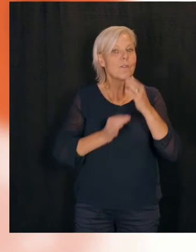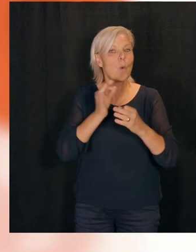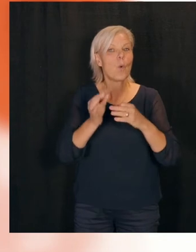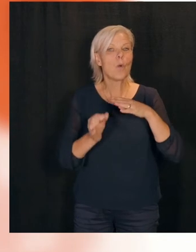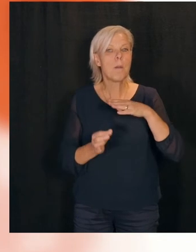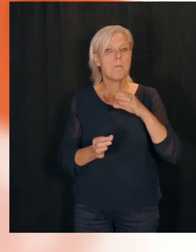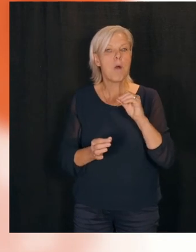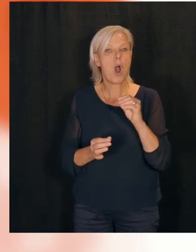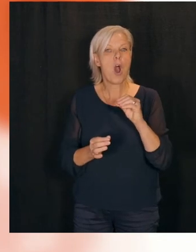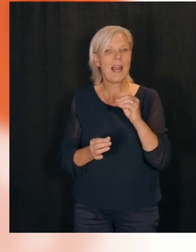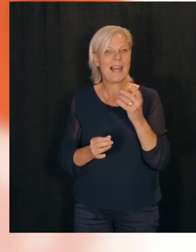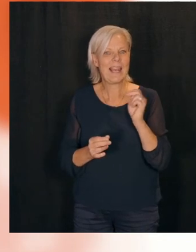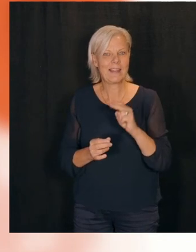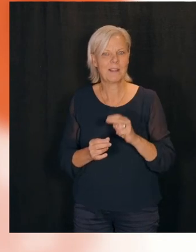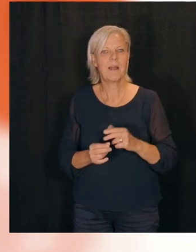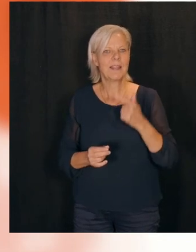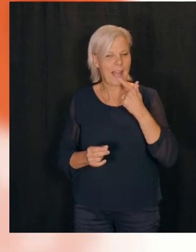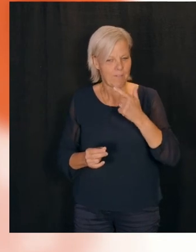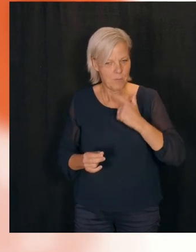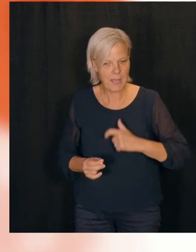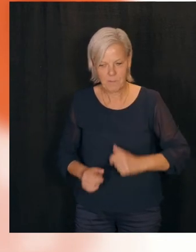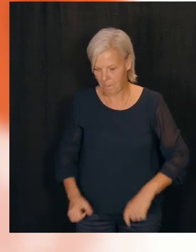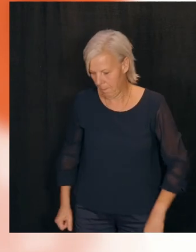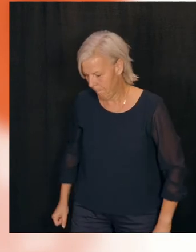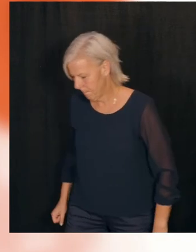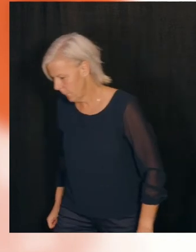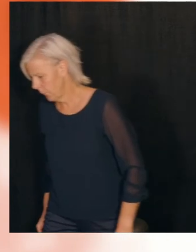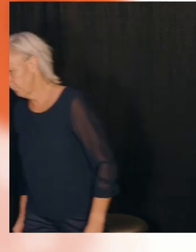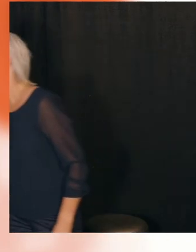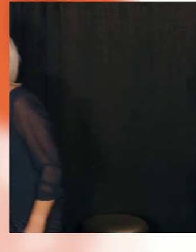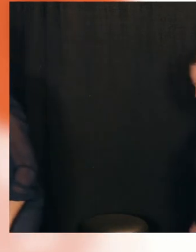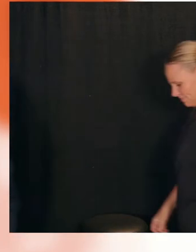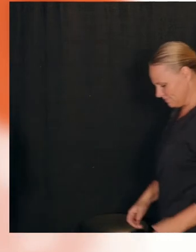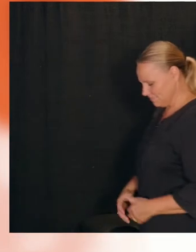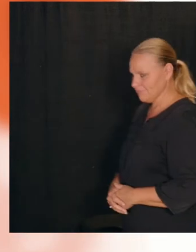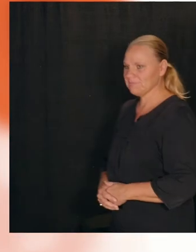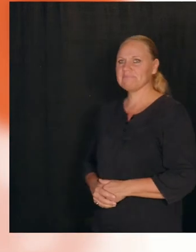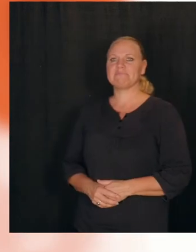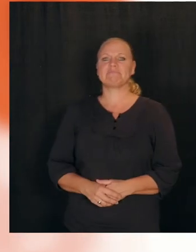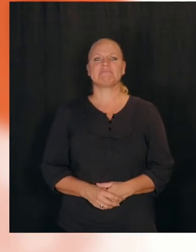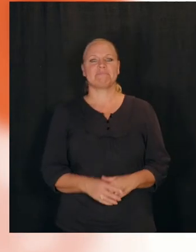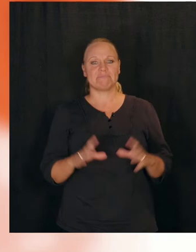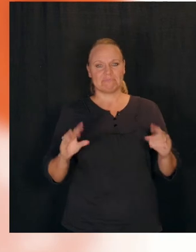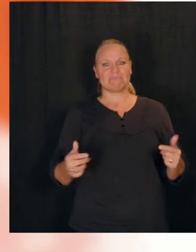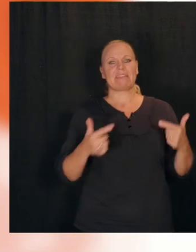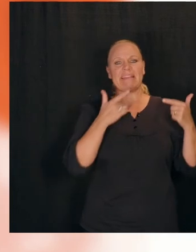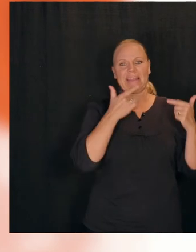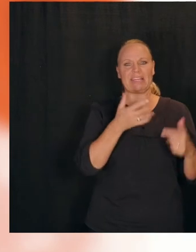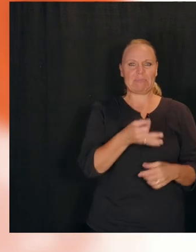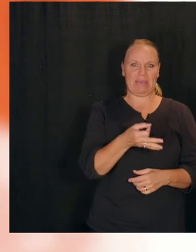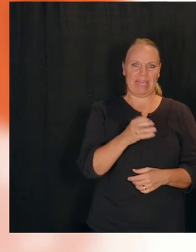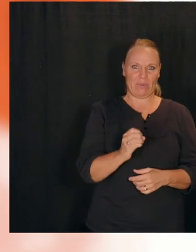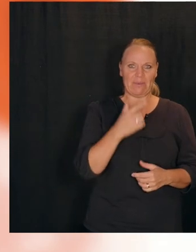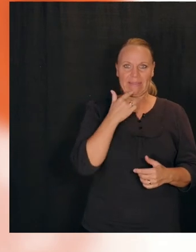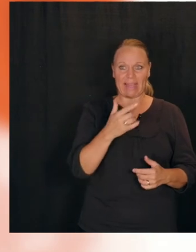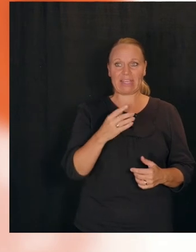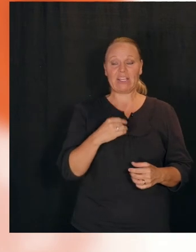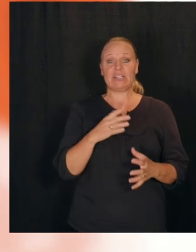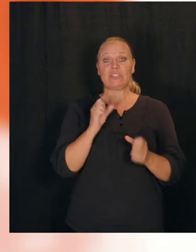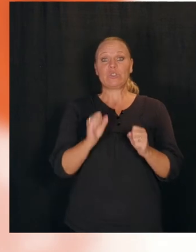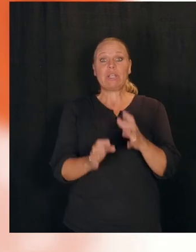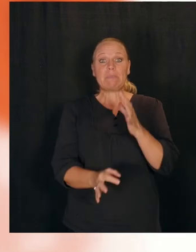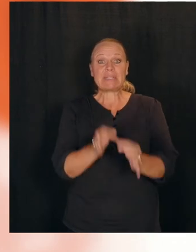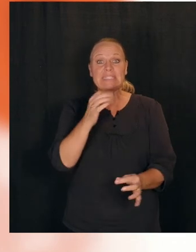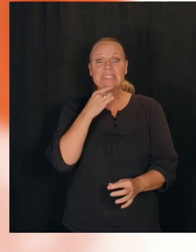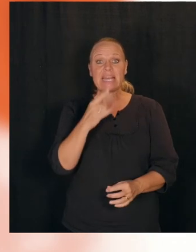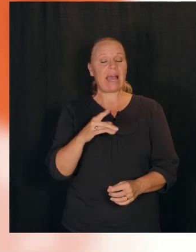länge. Stort tack, Peo. Då ska vi se, här kommer faktiskt, jag skulle precis säga att det är inga frågor, men då proppar det